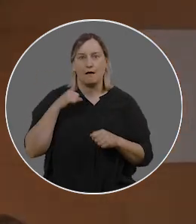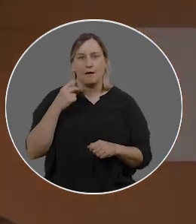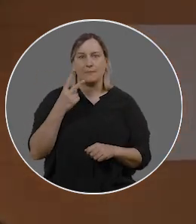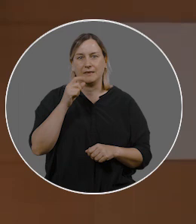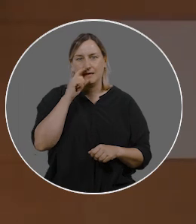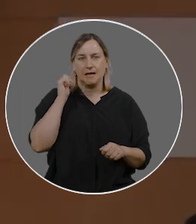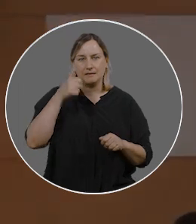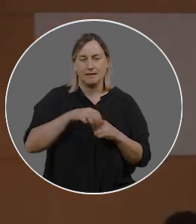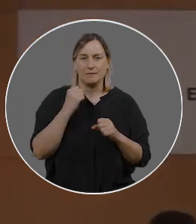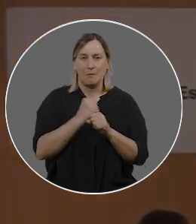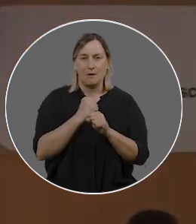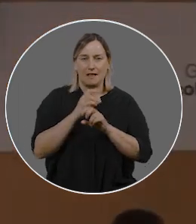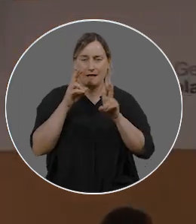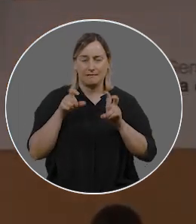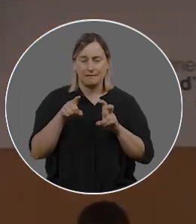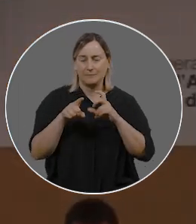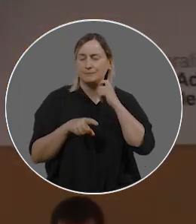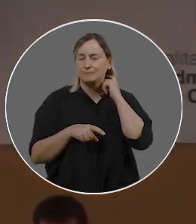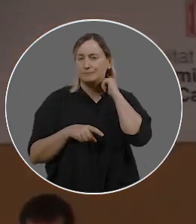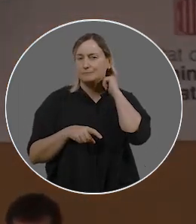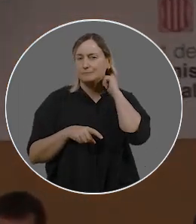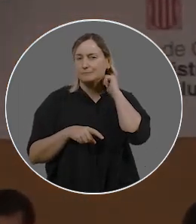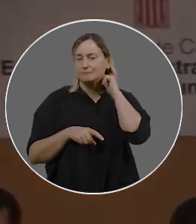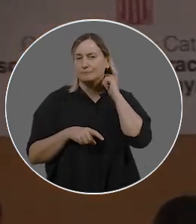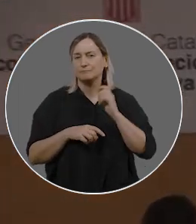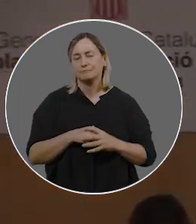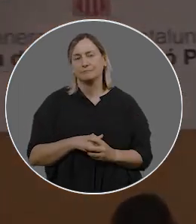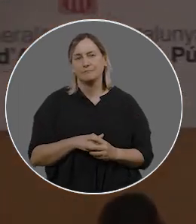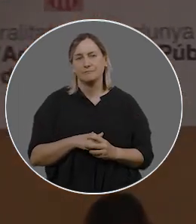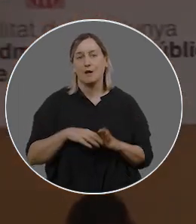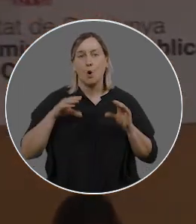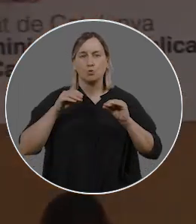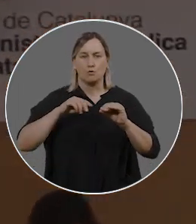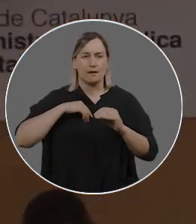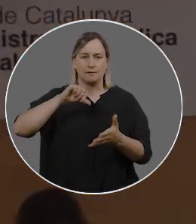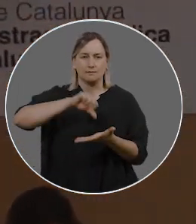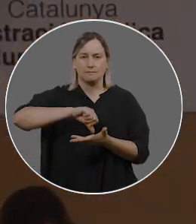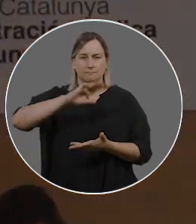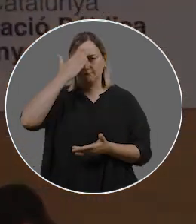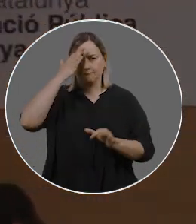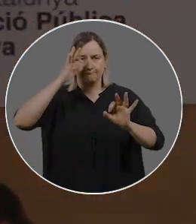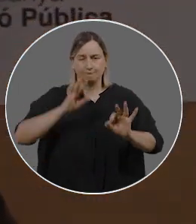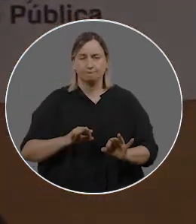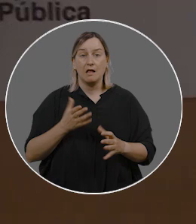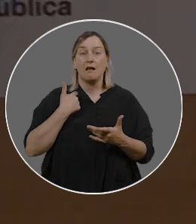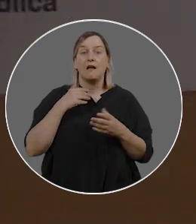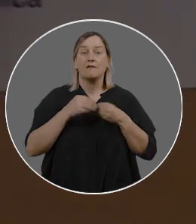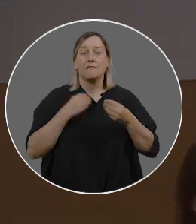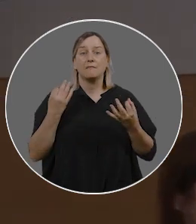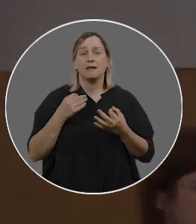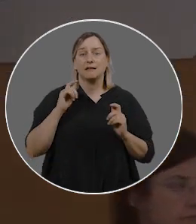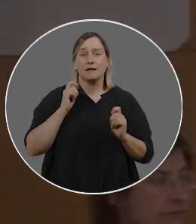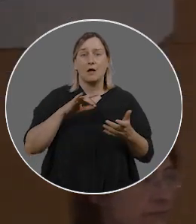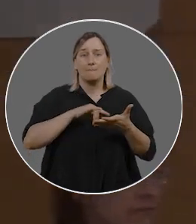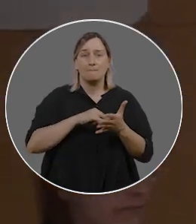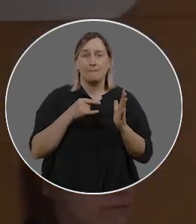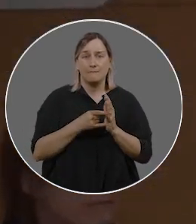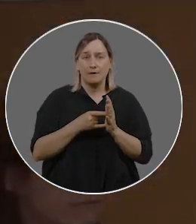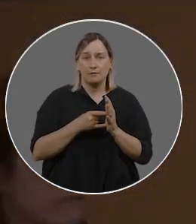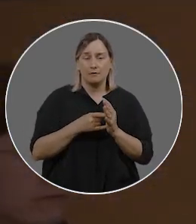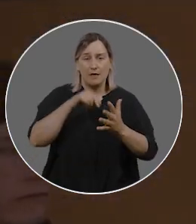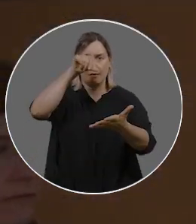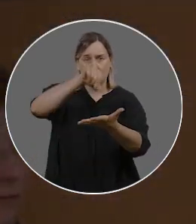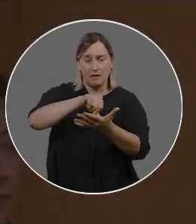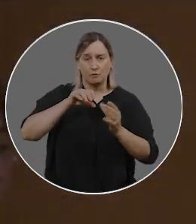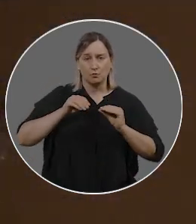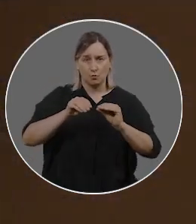que estem treballant amb això i els usuaris són centrals. És a dir, moltes vegades el que fem és el que s'anomenen metodologies centrades